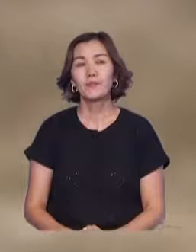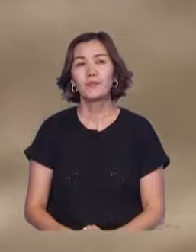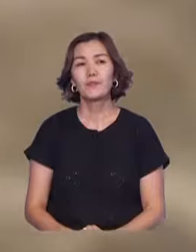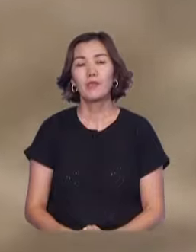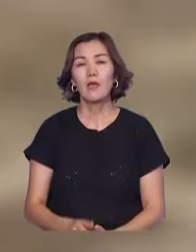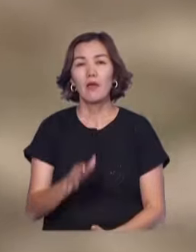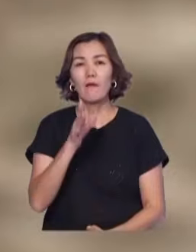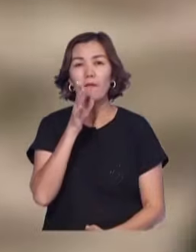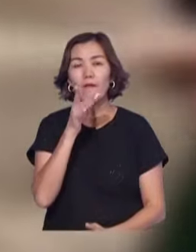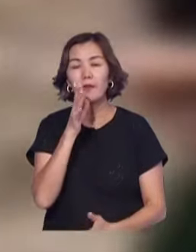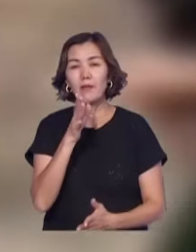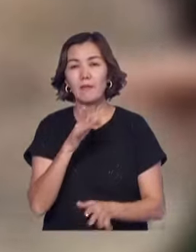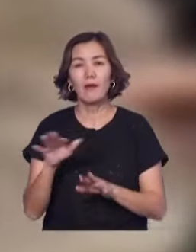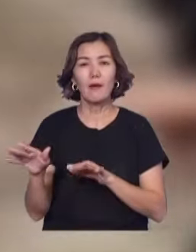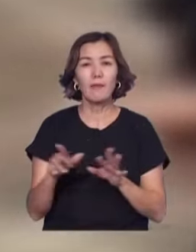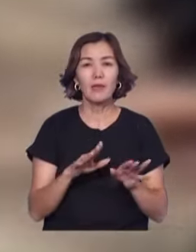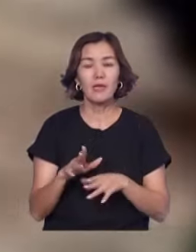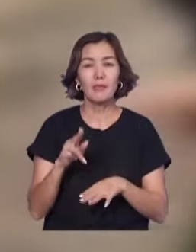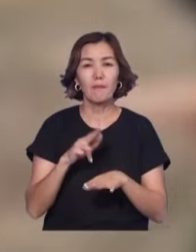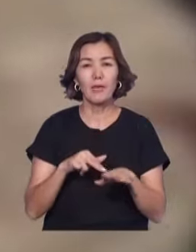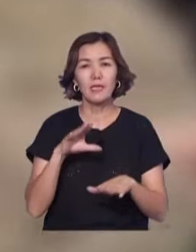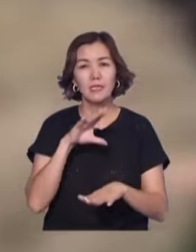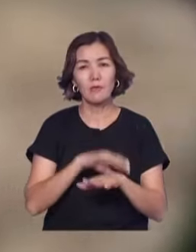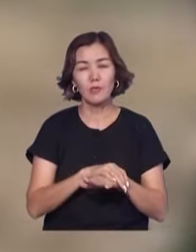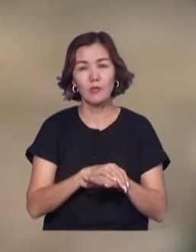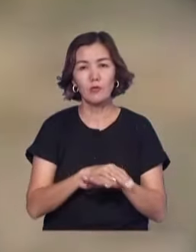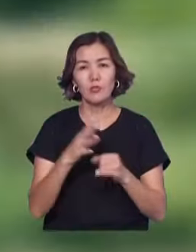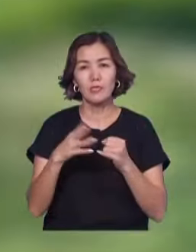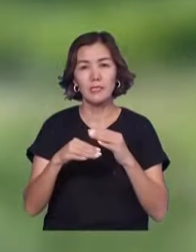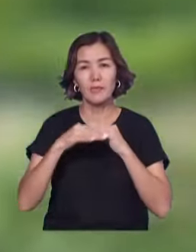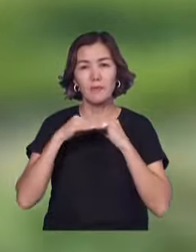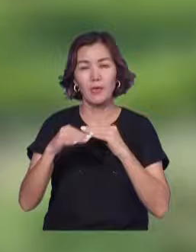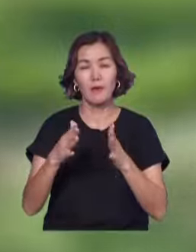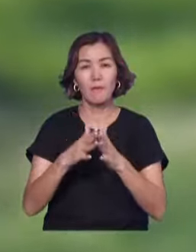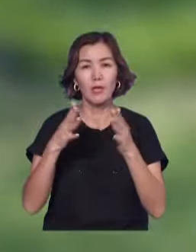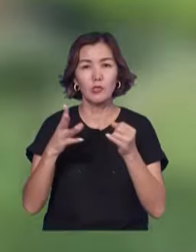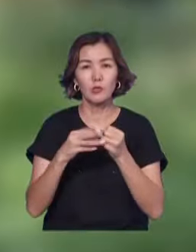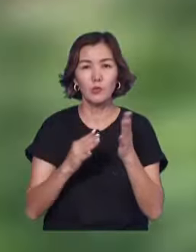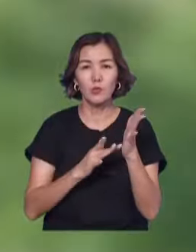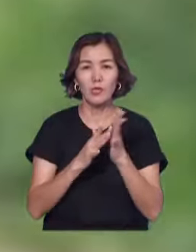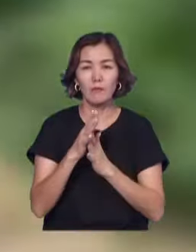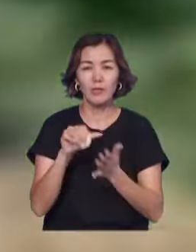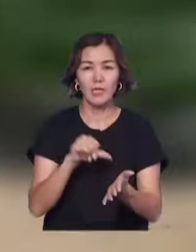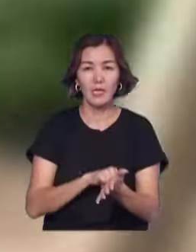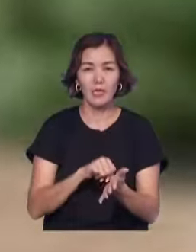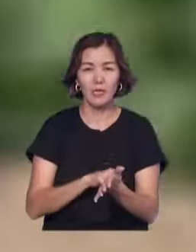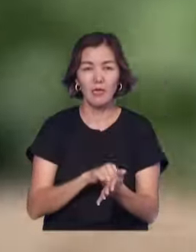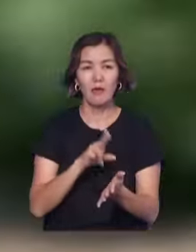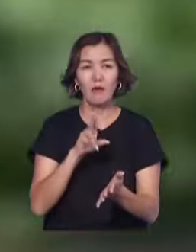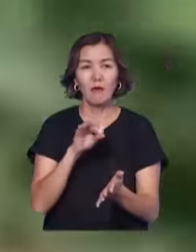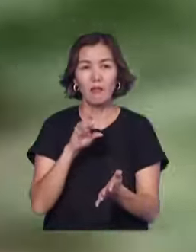Во время операции «Карасура» полицейские обнаружили в степях Сырдарьинского района большое количество наркотических растений.